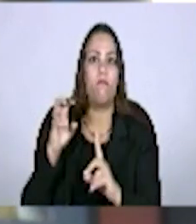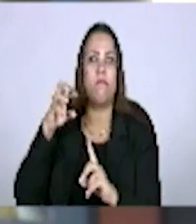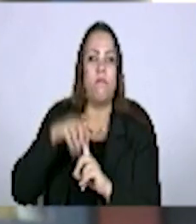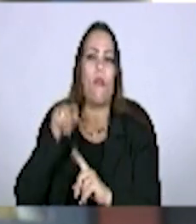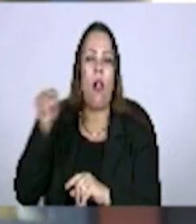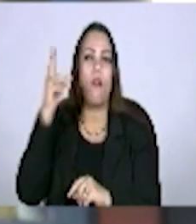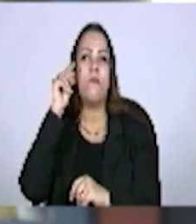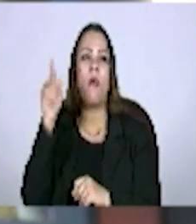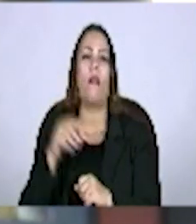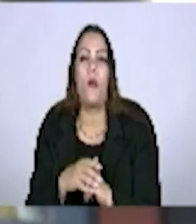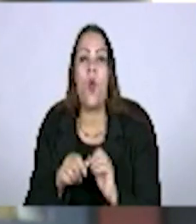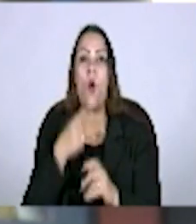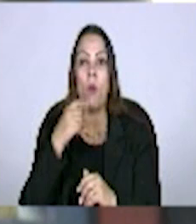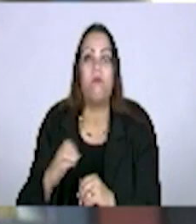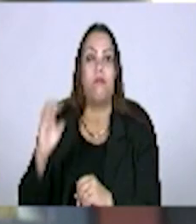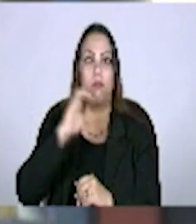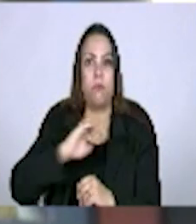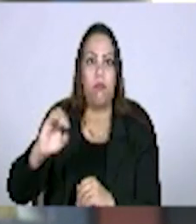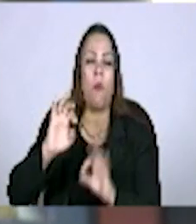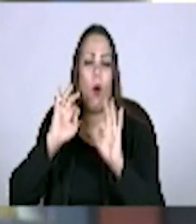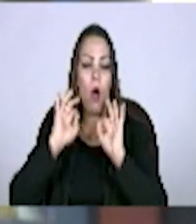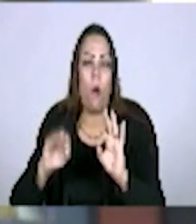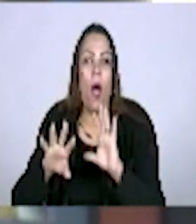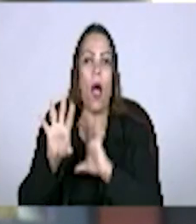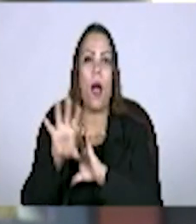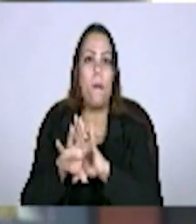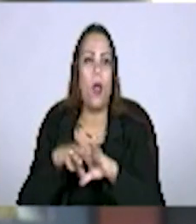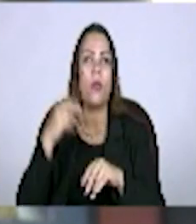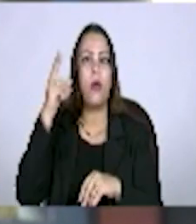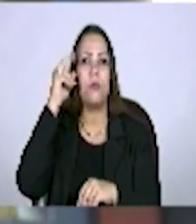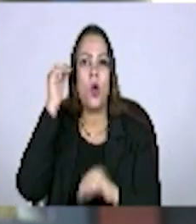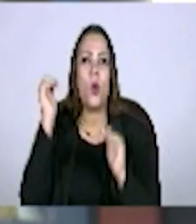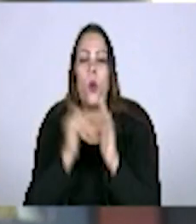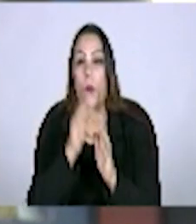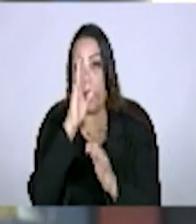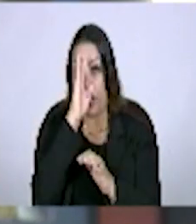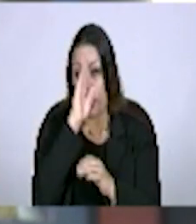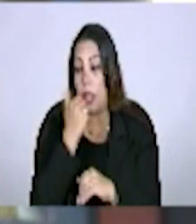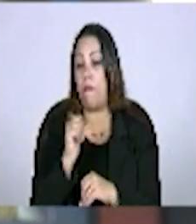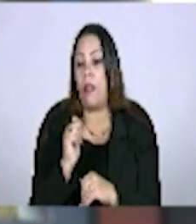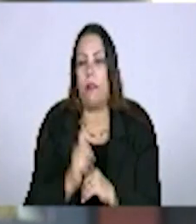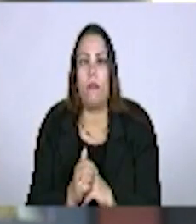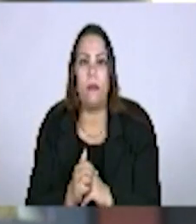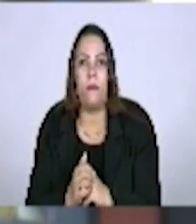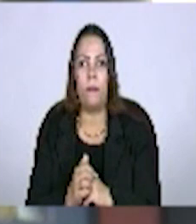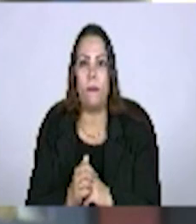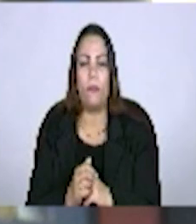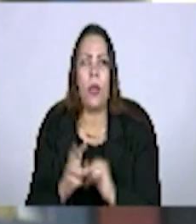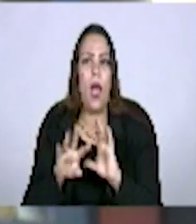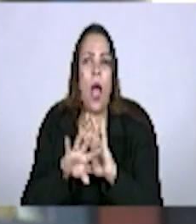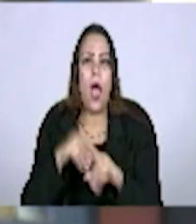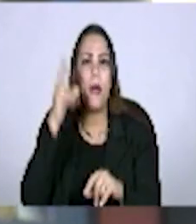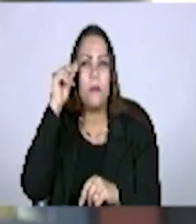تقول ايران انها سترد بقوه على ما فعلته اسرائيل يوم الاثنين اللي فات ماذا